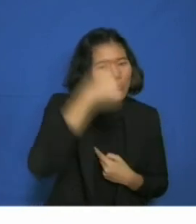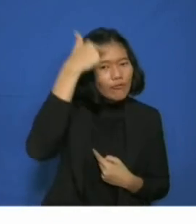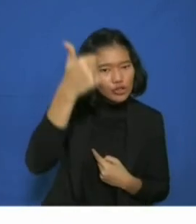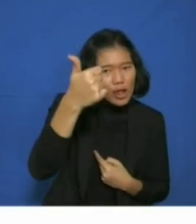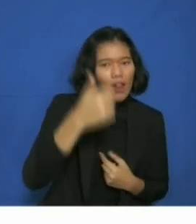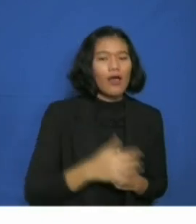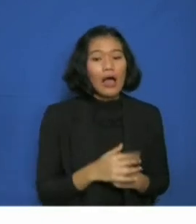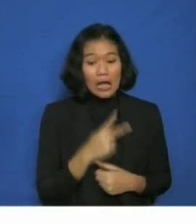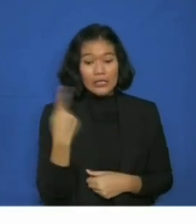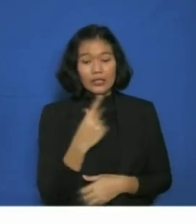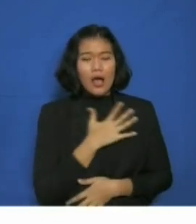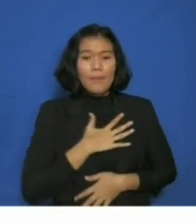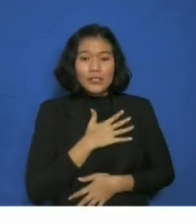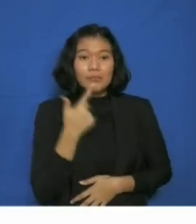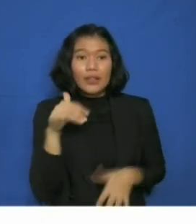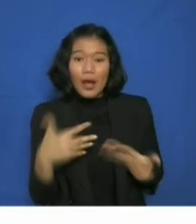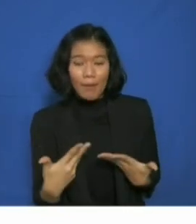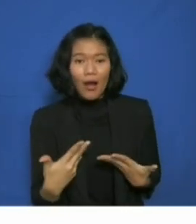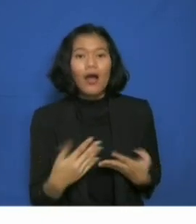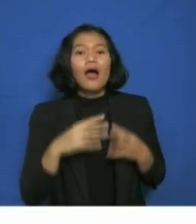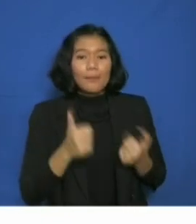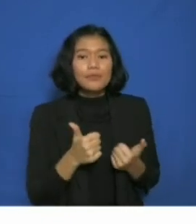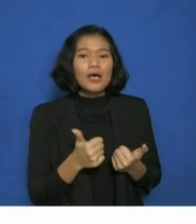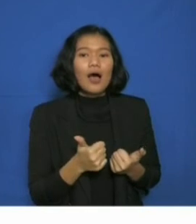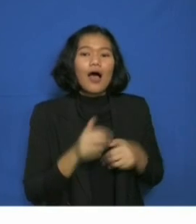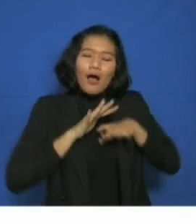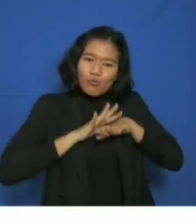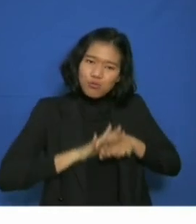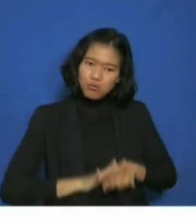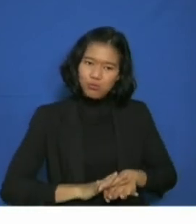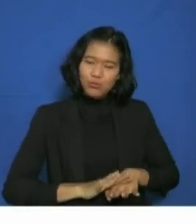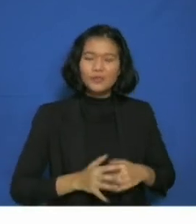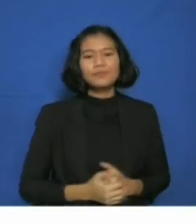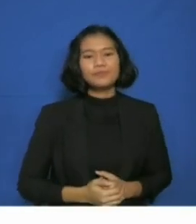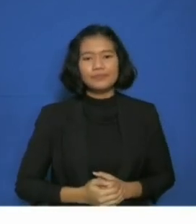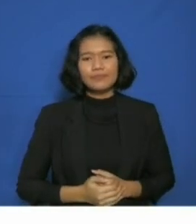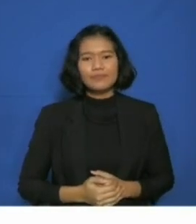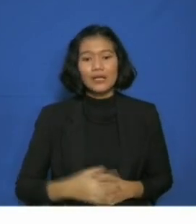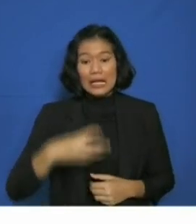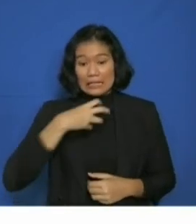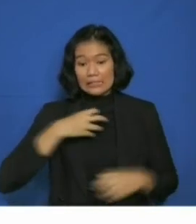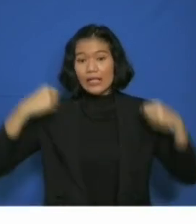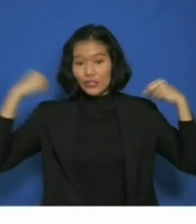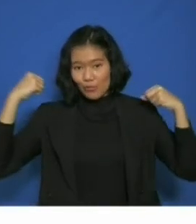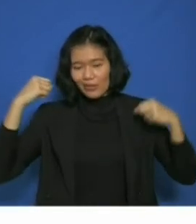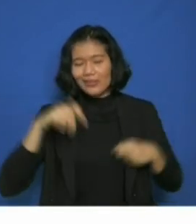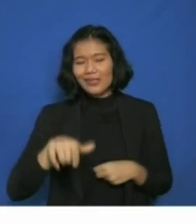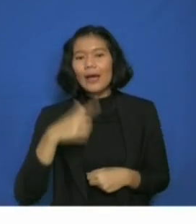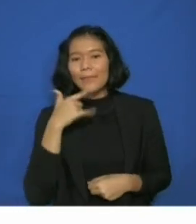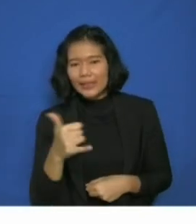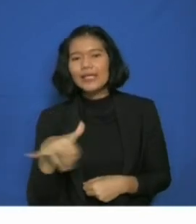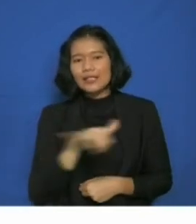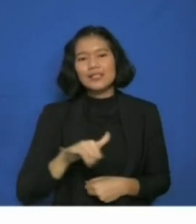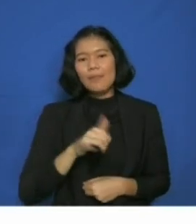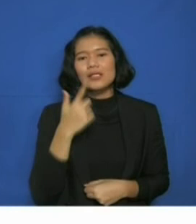apa yang kita rasakan saat ini itu semua mudah-mudahan bisa segera berlalu kesehatan jiwa sama pentingnya